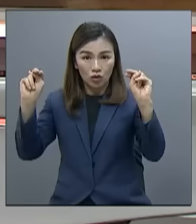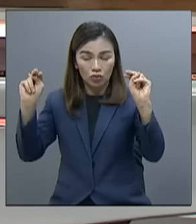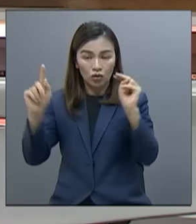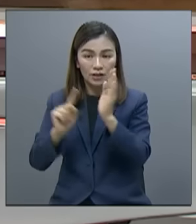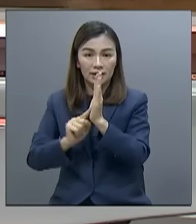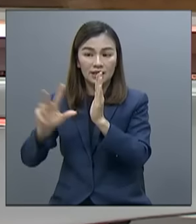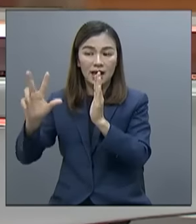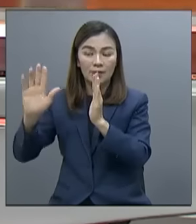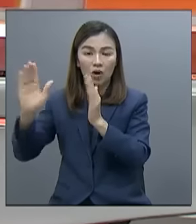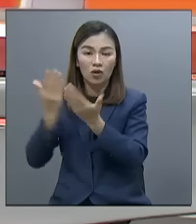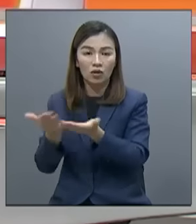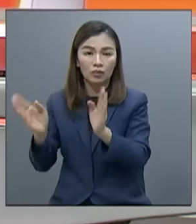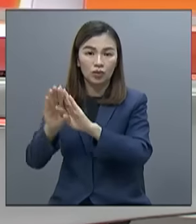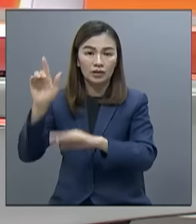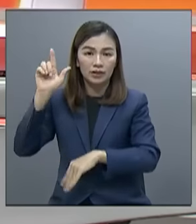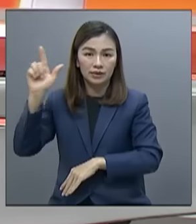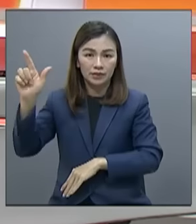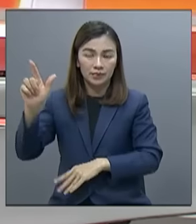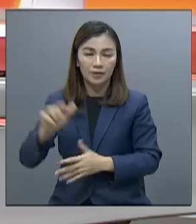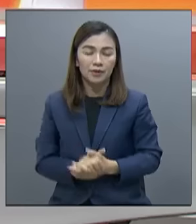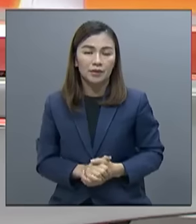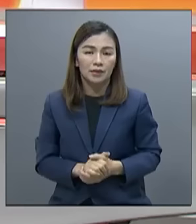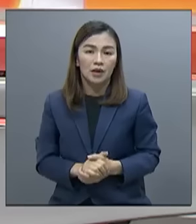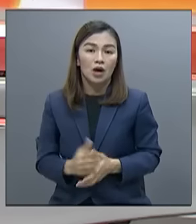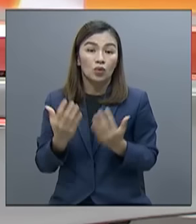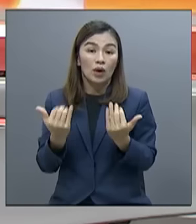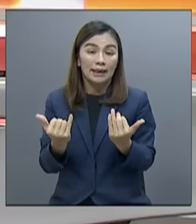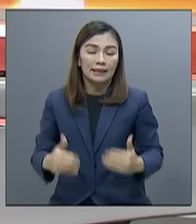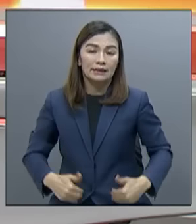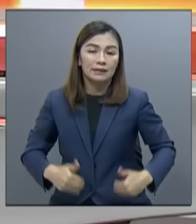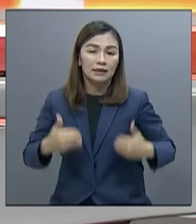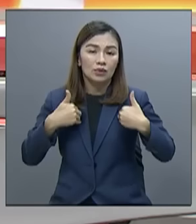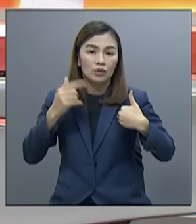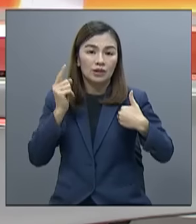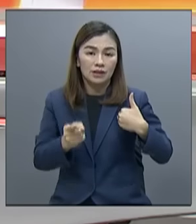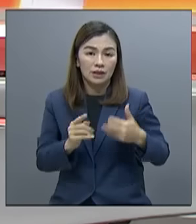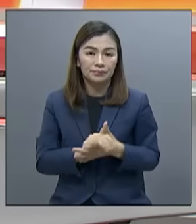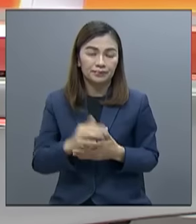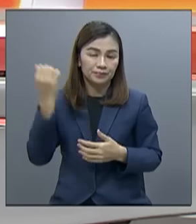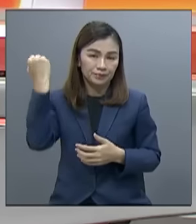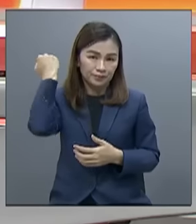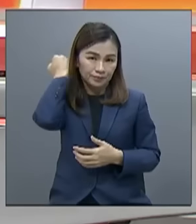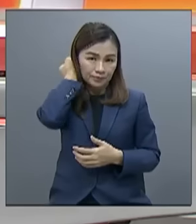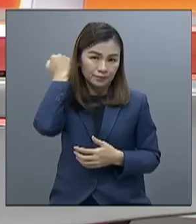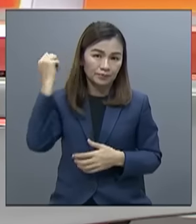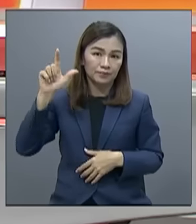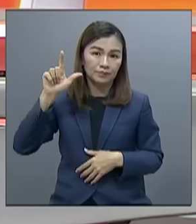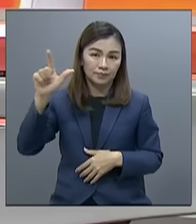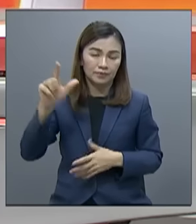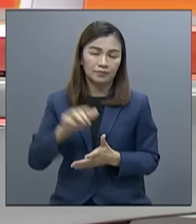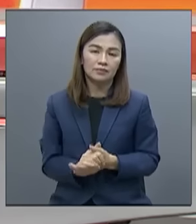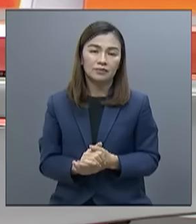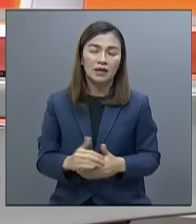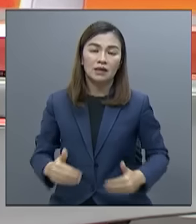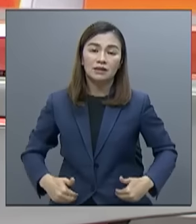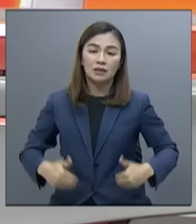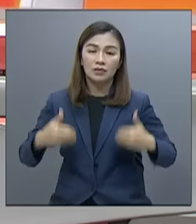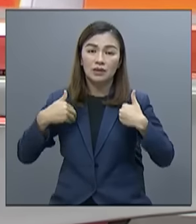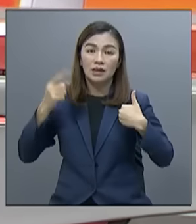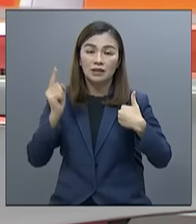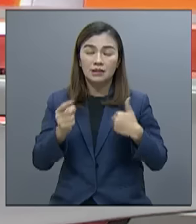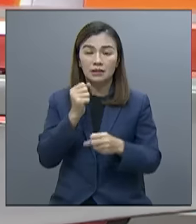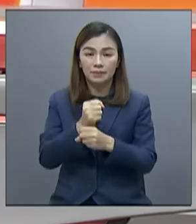ชินวัตรแล้วนะคะตอนนี้ก็ถึงเวลาของโลกแห่งความจริงค่ะคุณแพทองธารน่าจะต้องลงสนามจริงแล้วก็ดูเป็นโลกแ